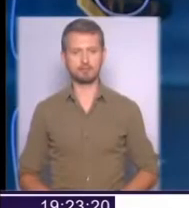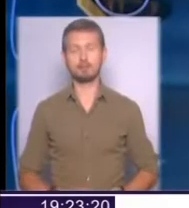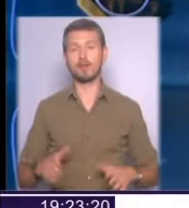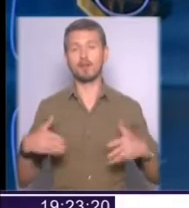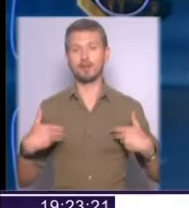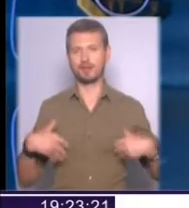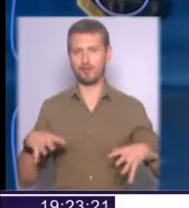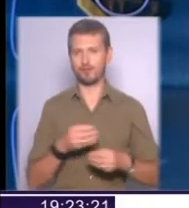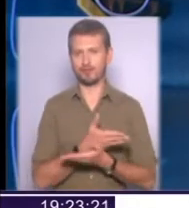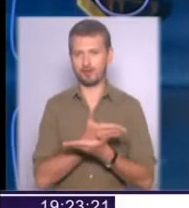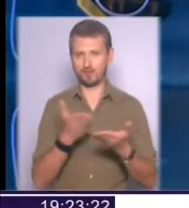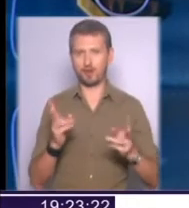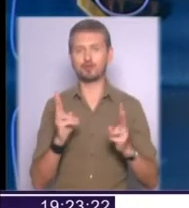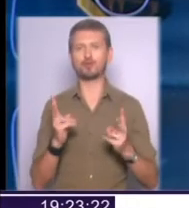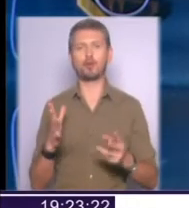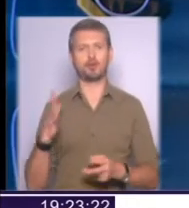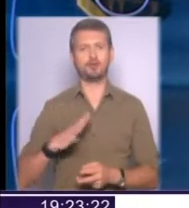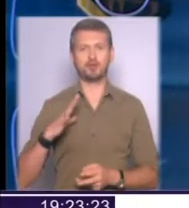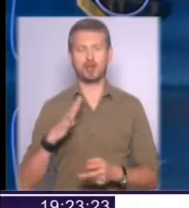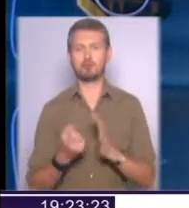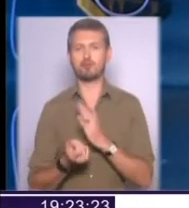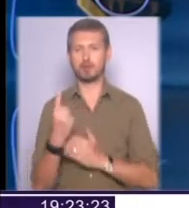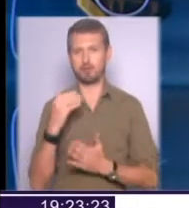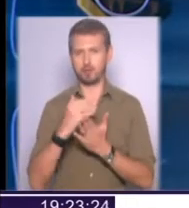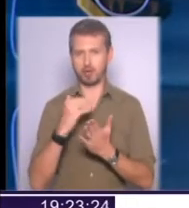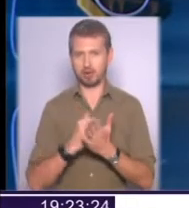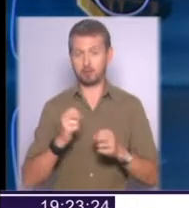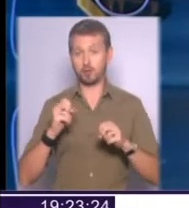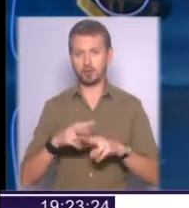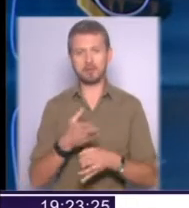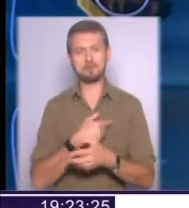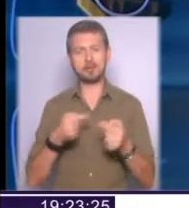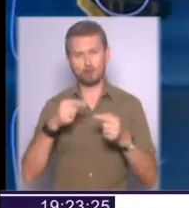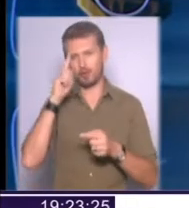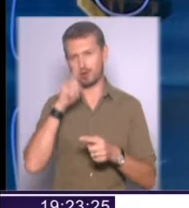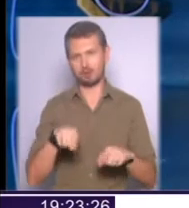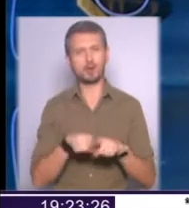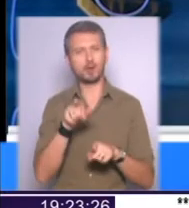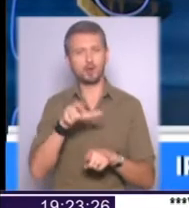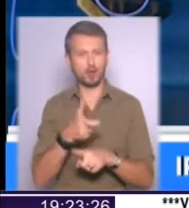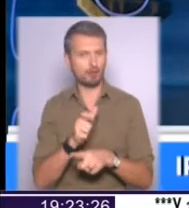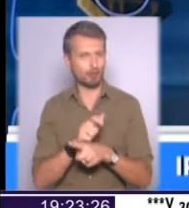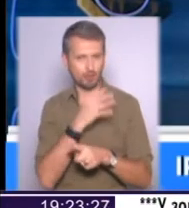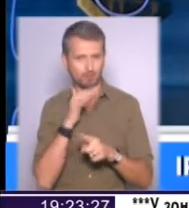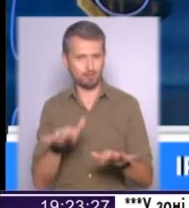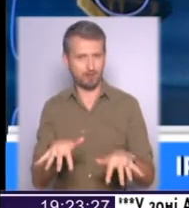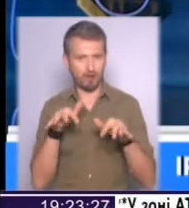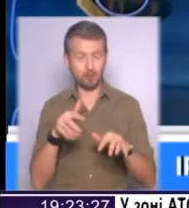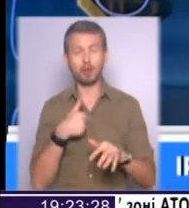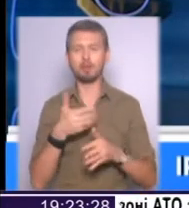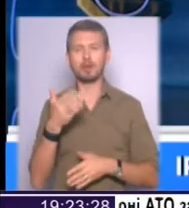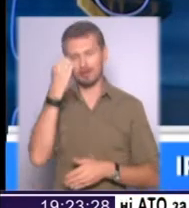Вітаю усіх, хто з нетерпінням чекає появи в ефірі програми «Столиця». Ми точно знаємо, що таких людей дуже багато. Ми дякуємо вам за довіру і